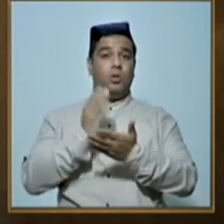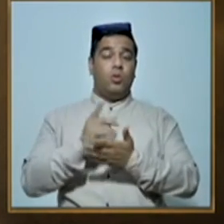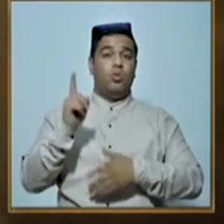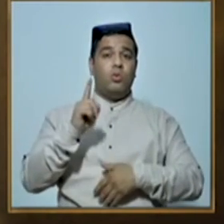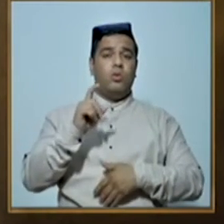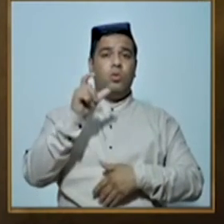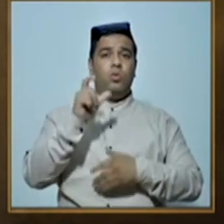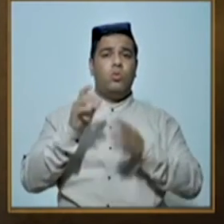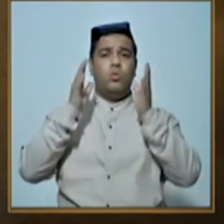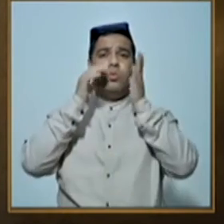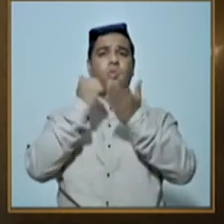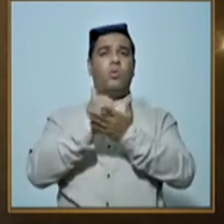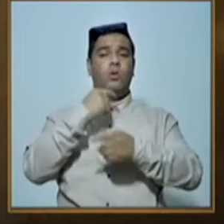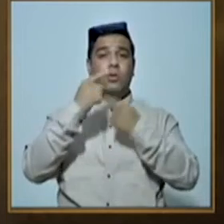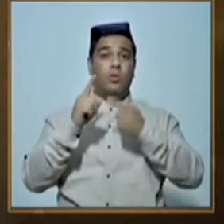nasihati shuki, menga qara.